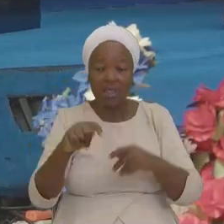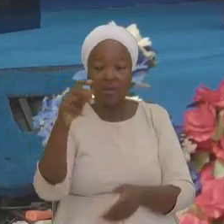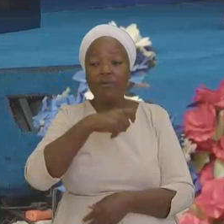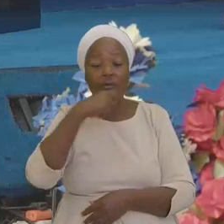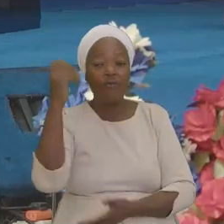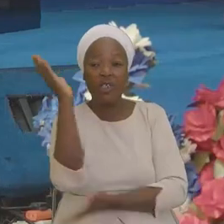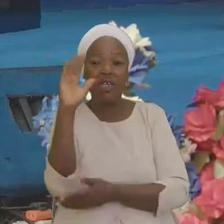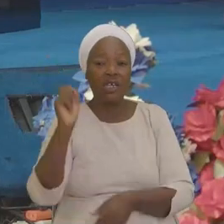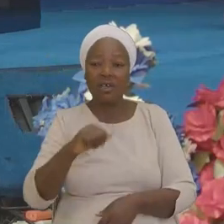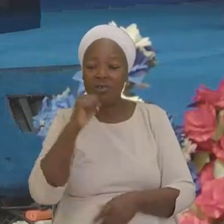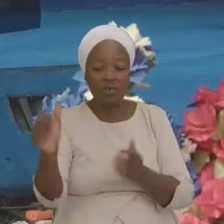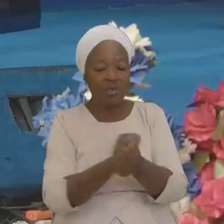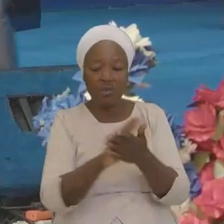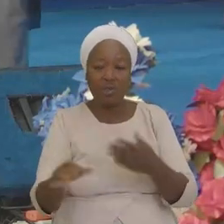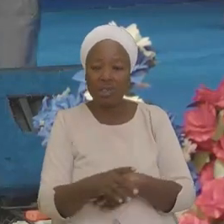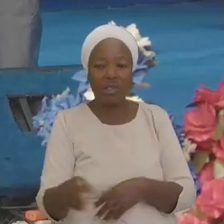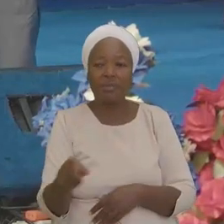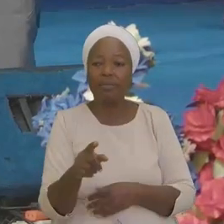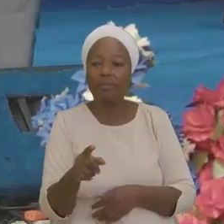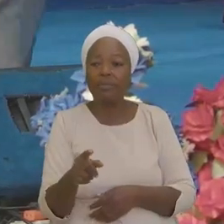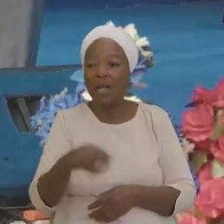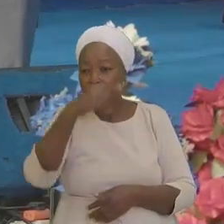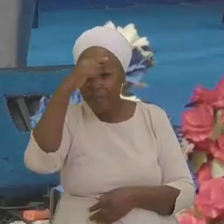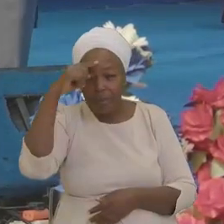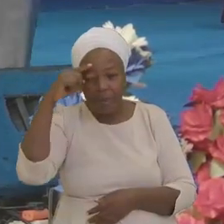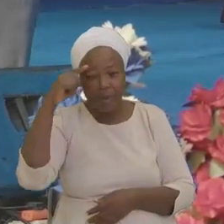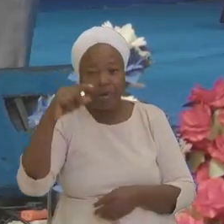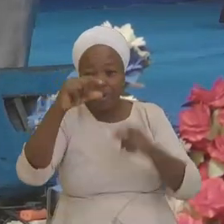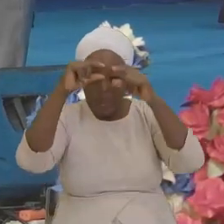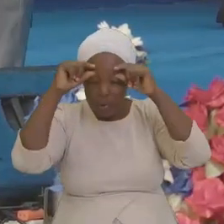Le désert n'a pas pu les consommer.